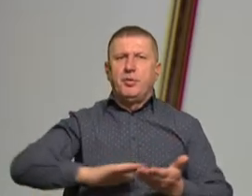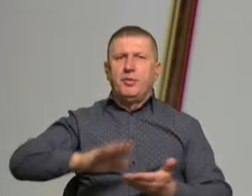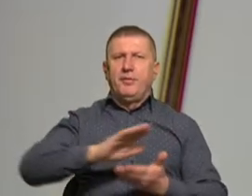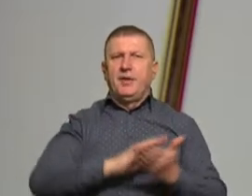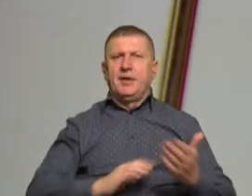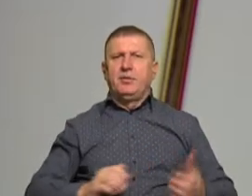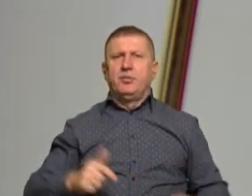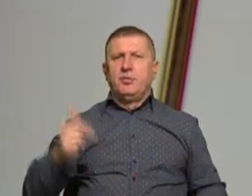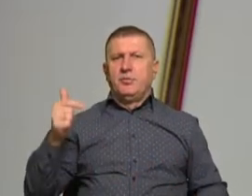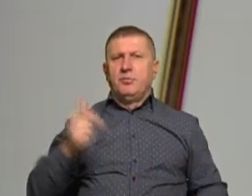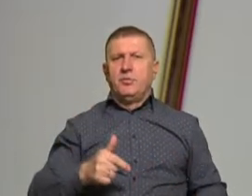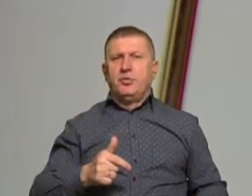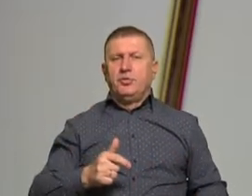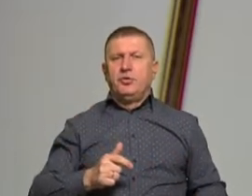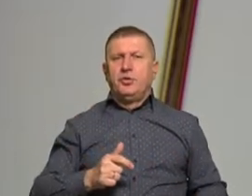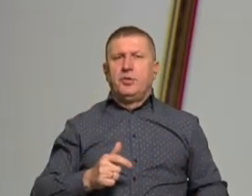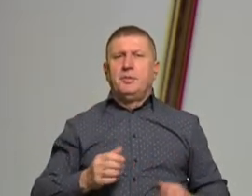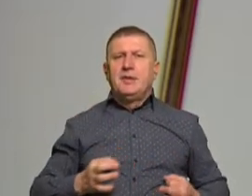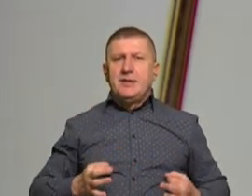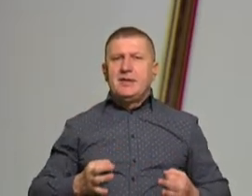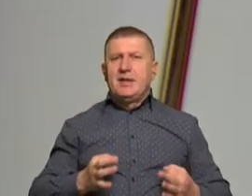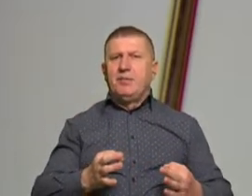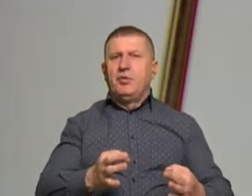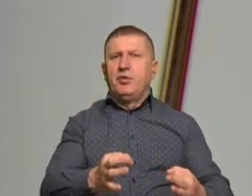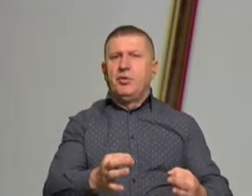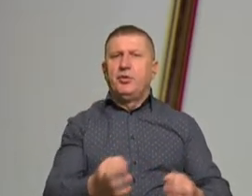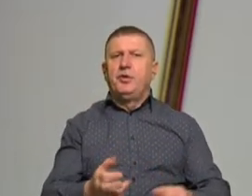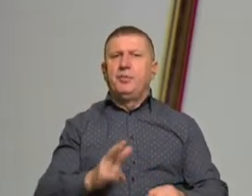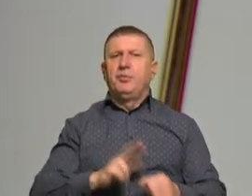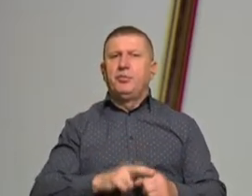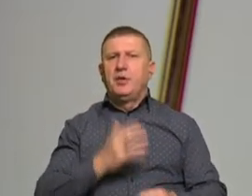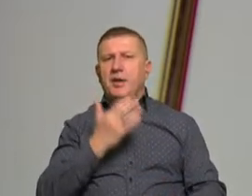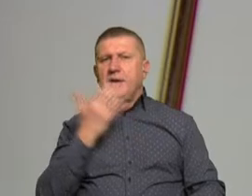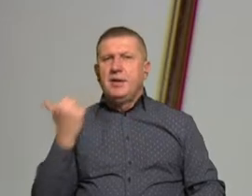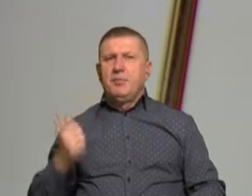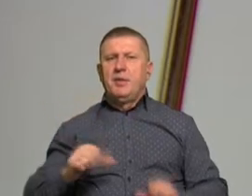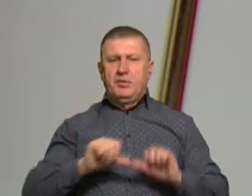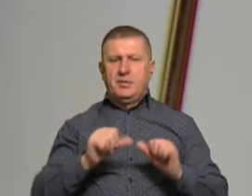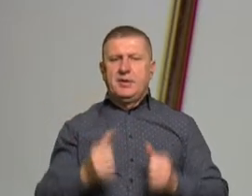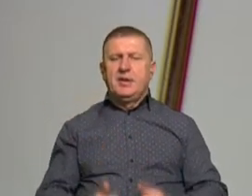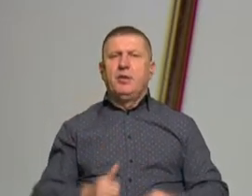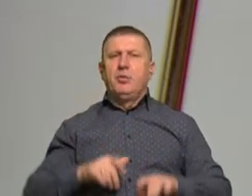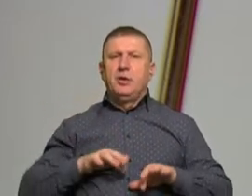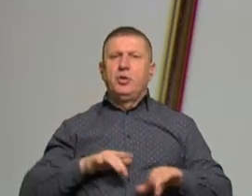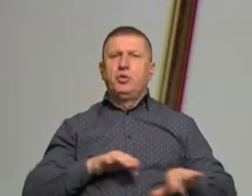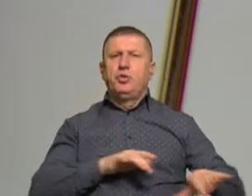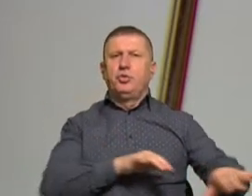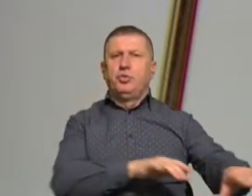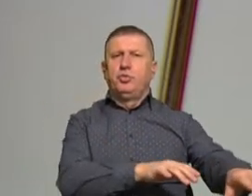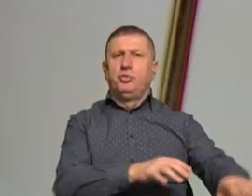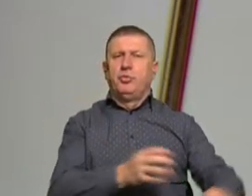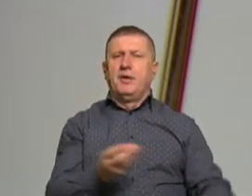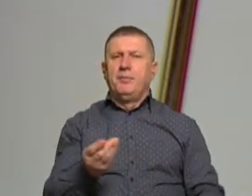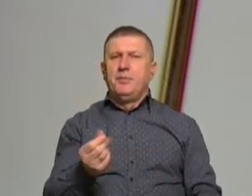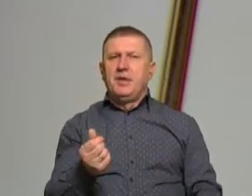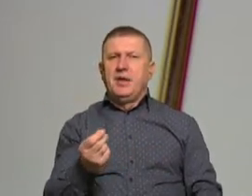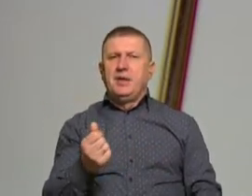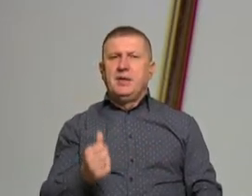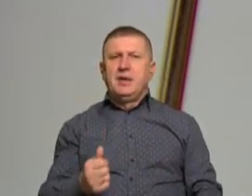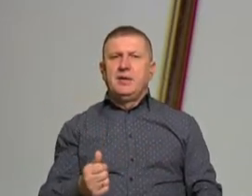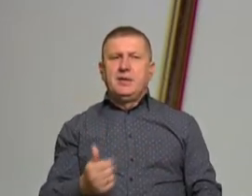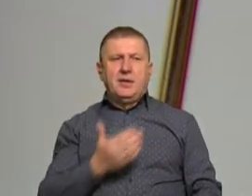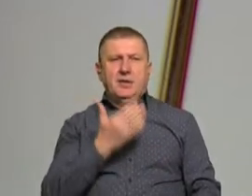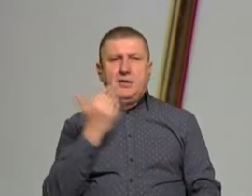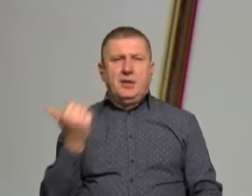muszą przemieszczać się samochodem. To są osoby, które często nie mają stałego źródła dochodu i stawiają na transport zbiorowy, a takiego nie ma.